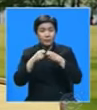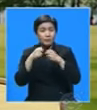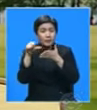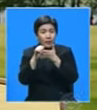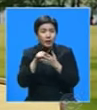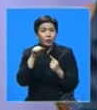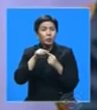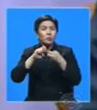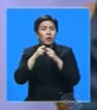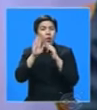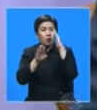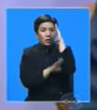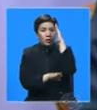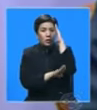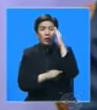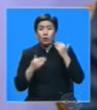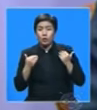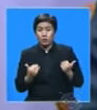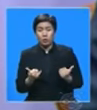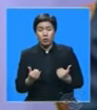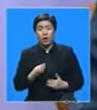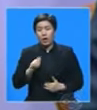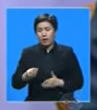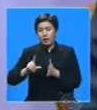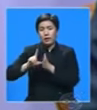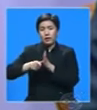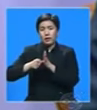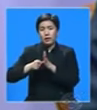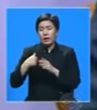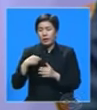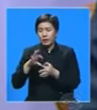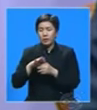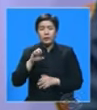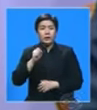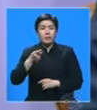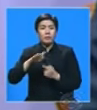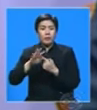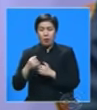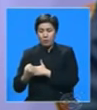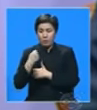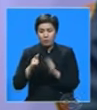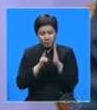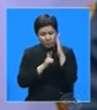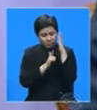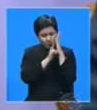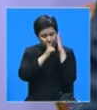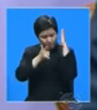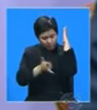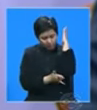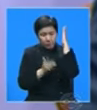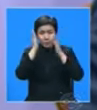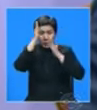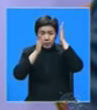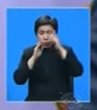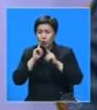าจังหวัดชายแดนภาคใต้วันนี้ล่าสุดได้ให้เลขาธิการสภาความมั่นคงแห่งชาติเดินทางไปประเทศมาเลเซียได้หารือกับเ